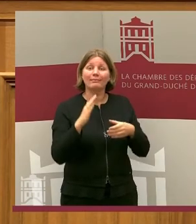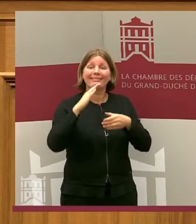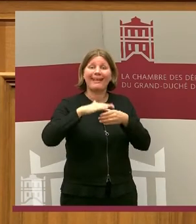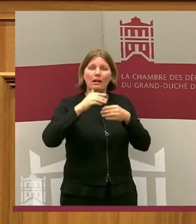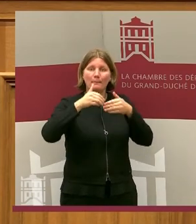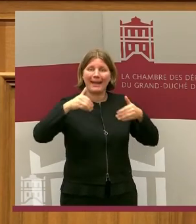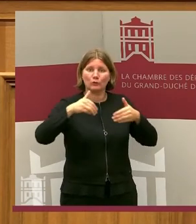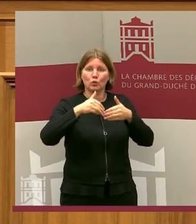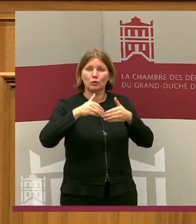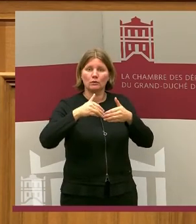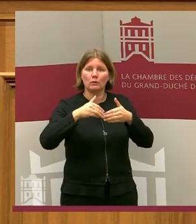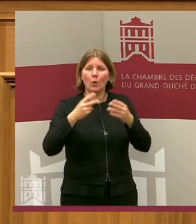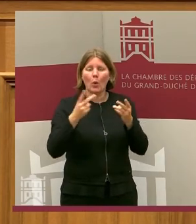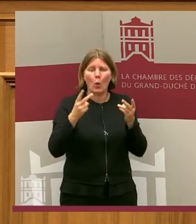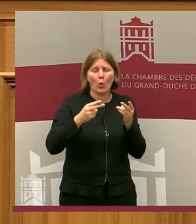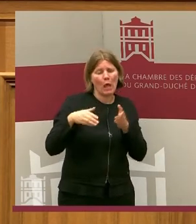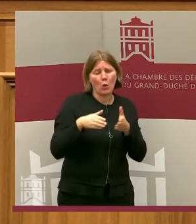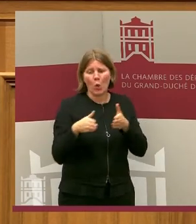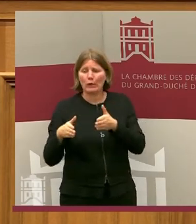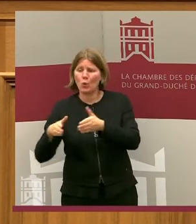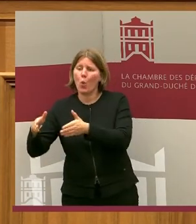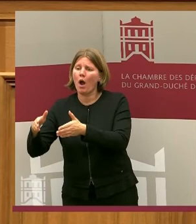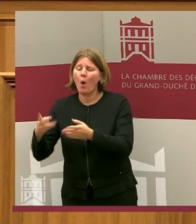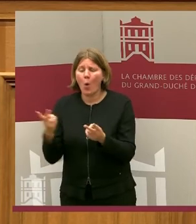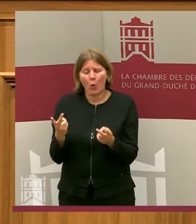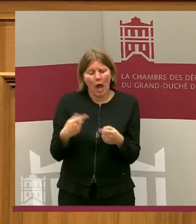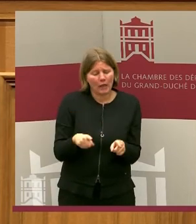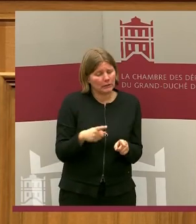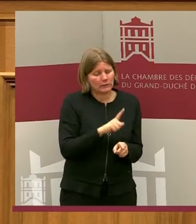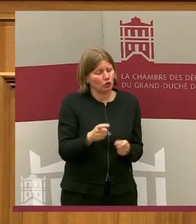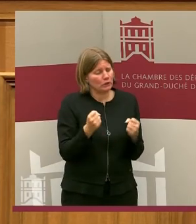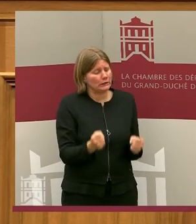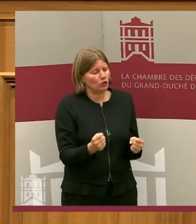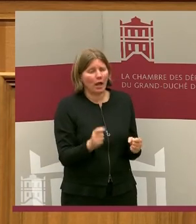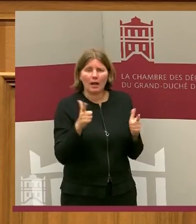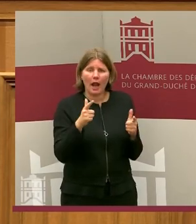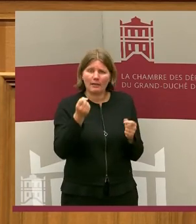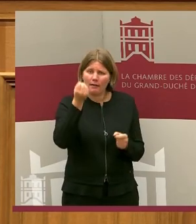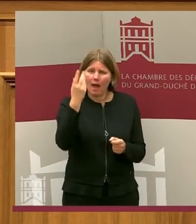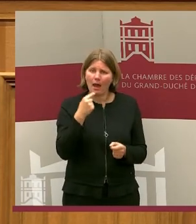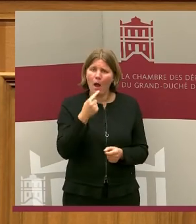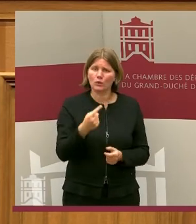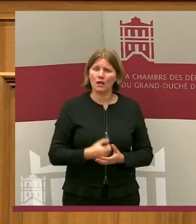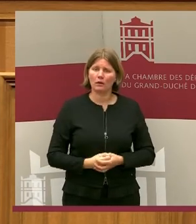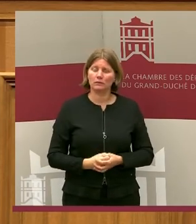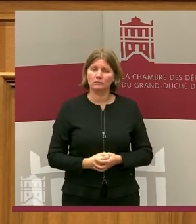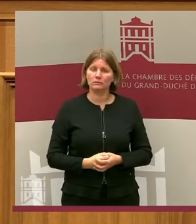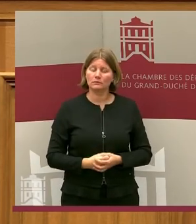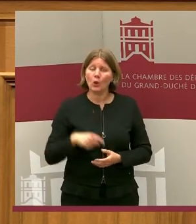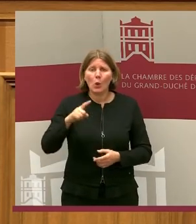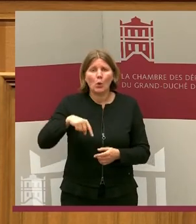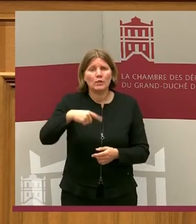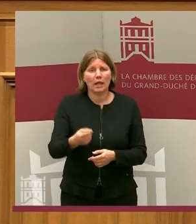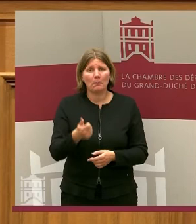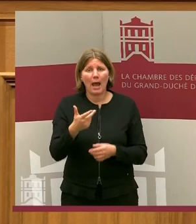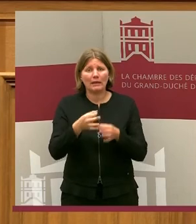aber ein Korridor oder etwas anderes, wo man es nicht mehr so versichert, weil es kommt kein Klo aus. Und dann hieß die Idee schon